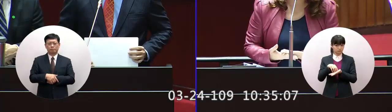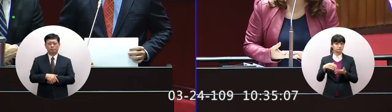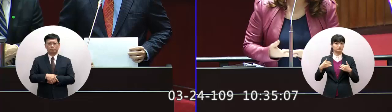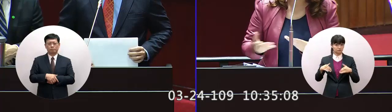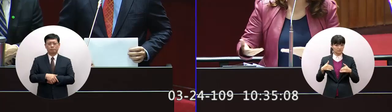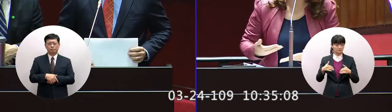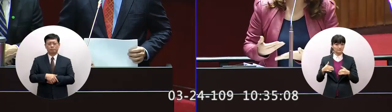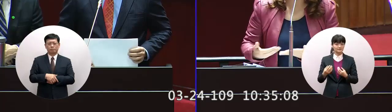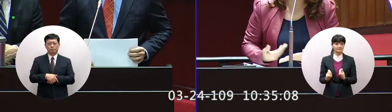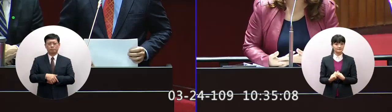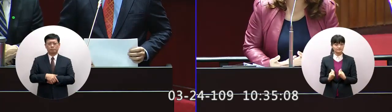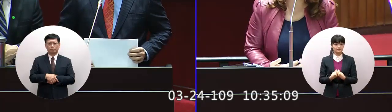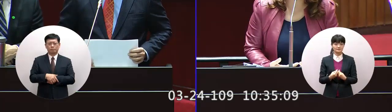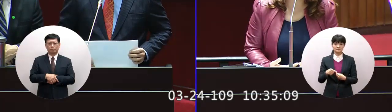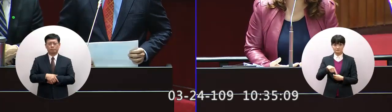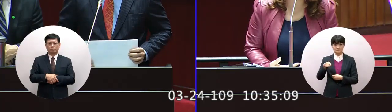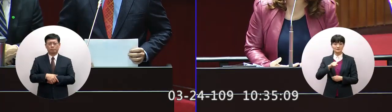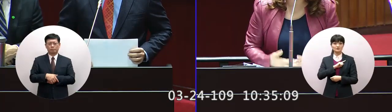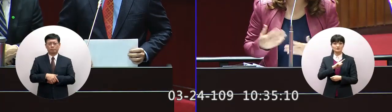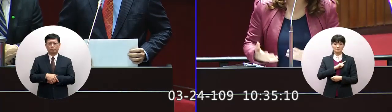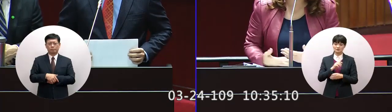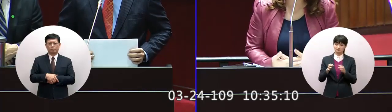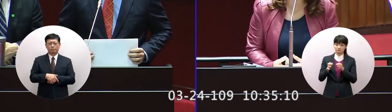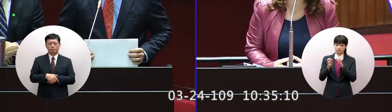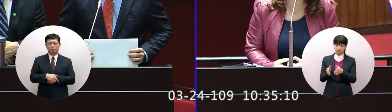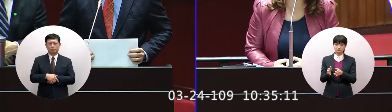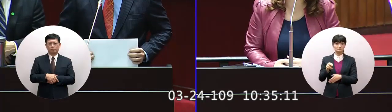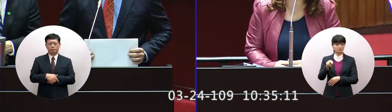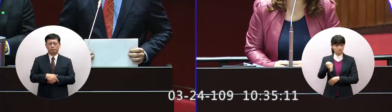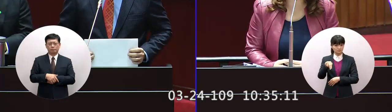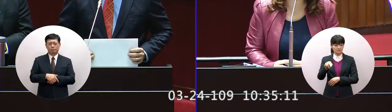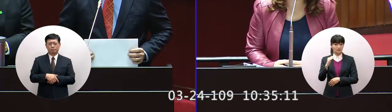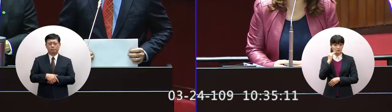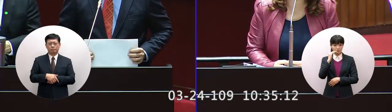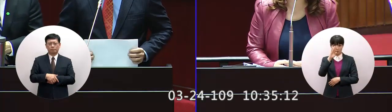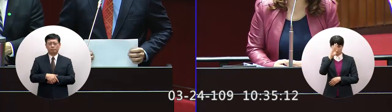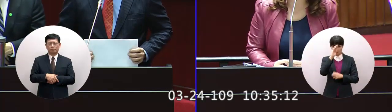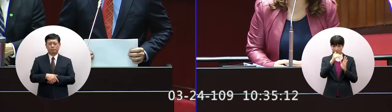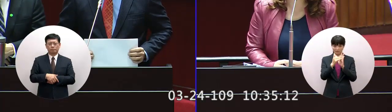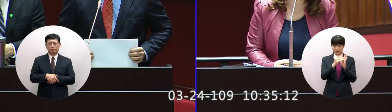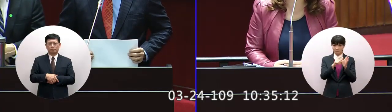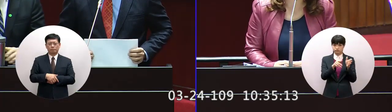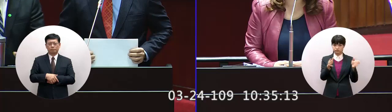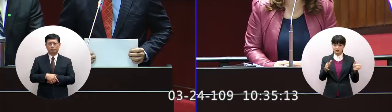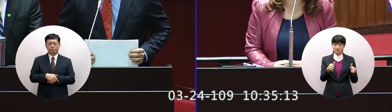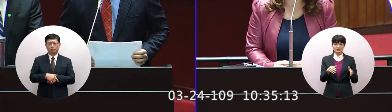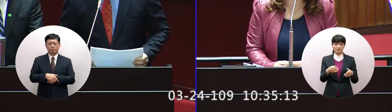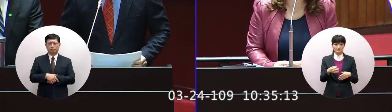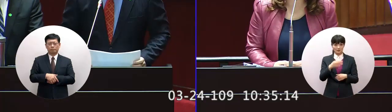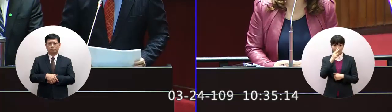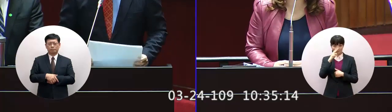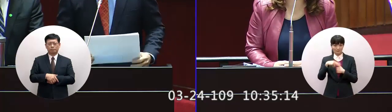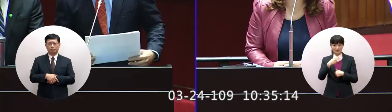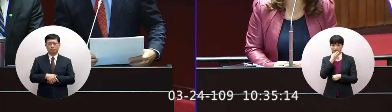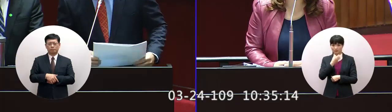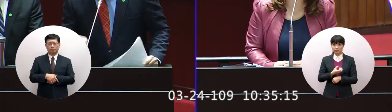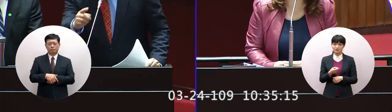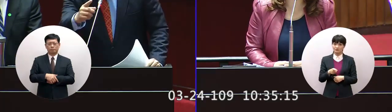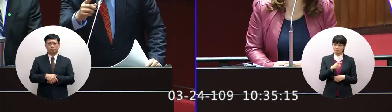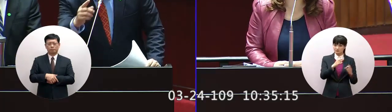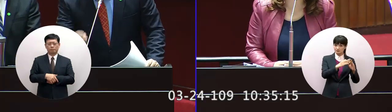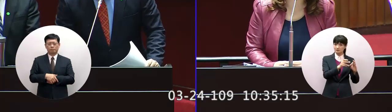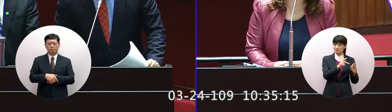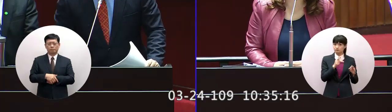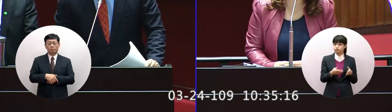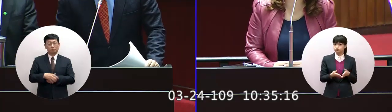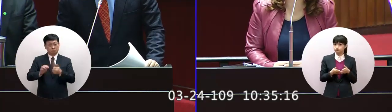是说去经营一些小本生意嘛，那如果是受到这个防疫的这个影响有所亏损的话，这部分的话要跟银行贷款，